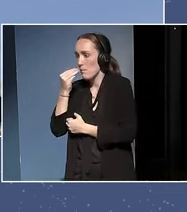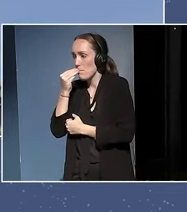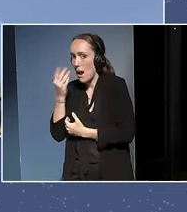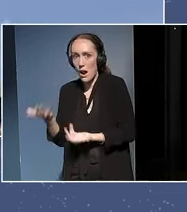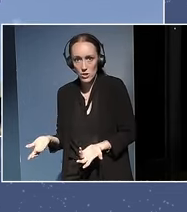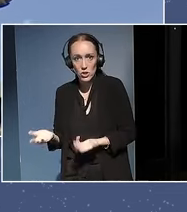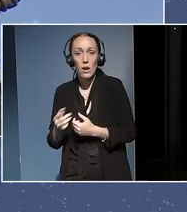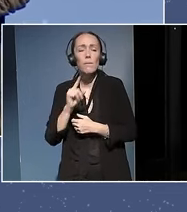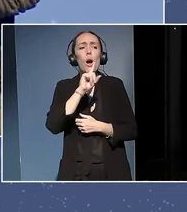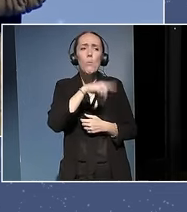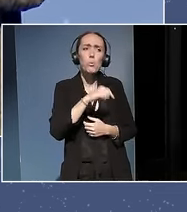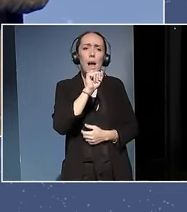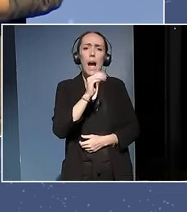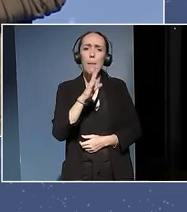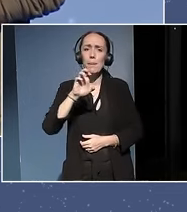abelisauridae